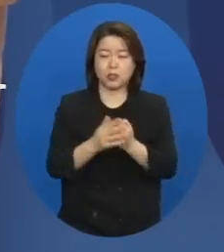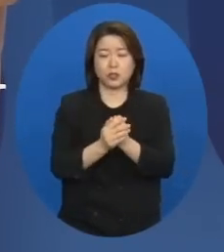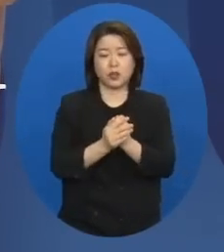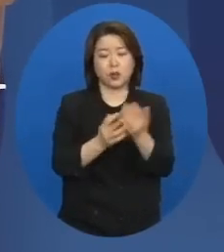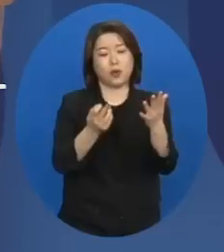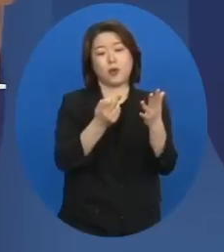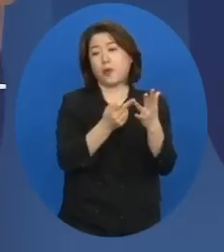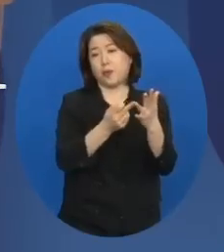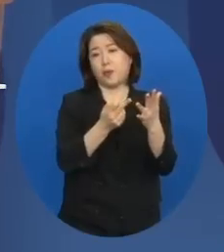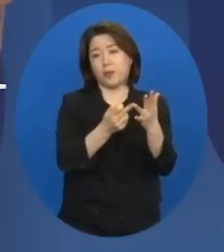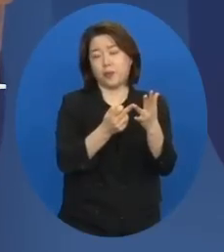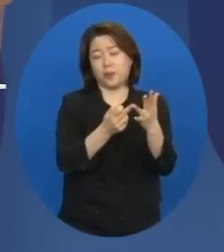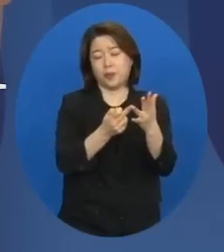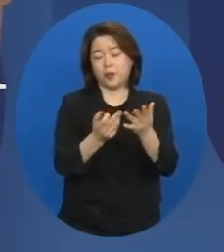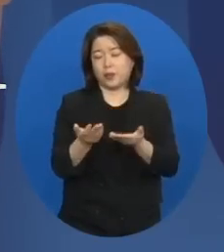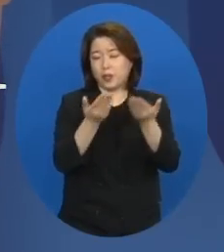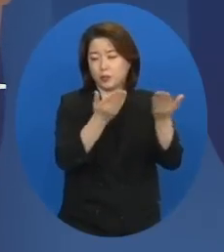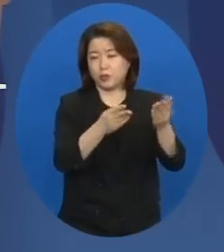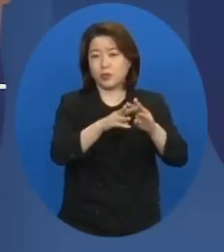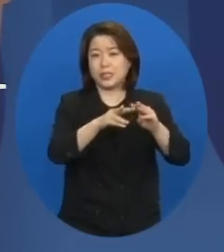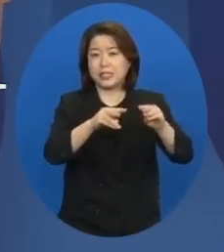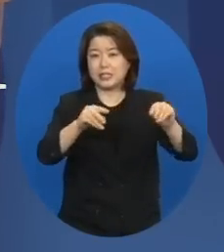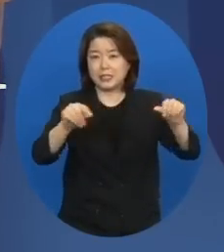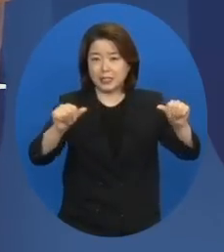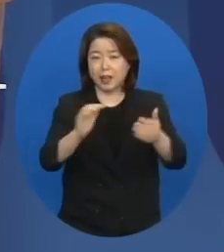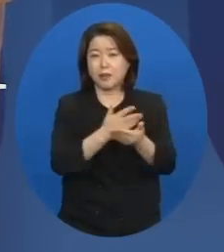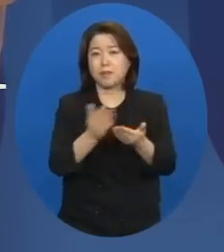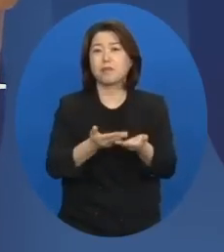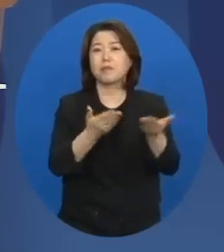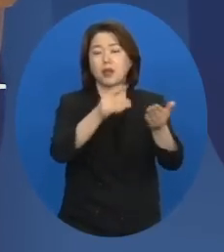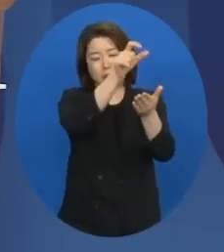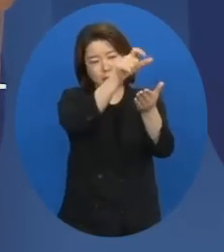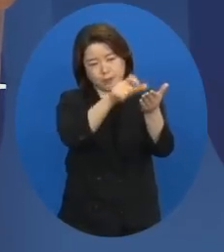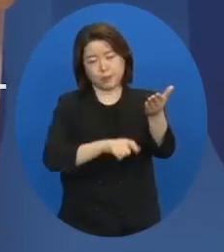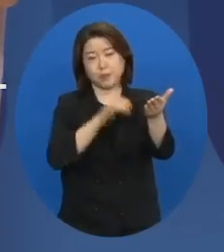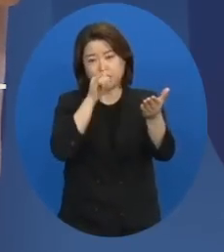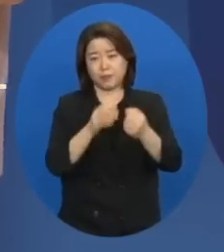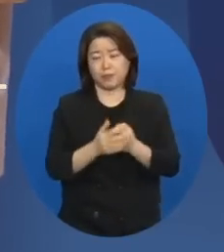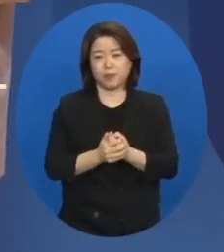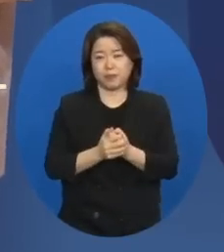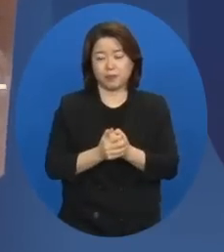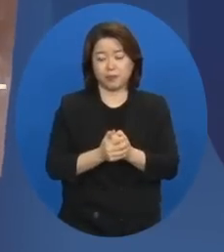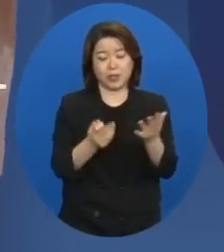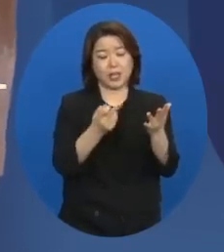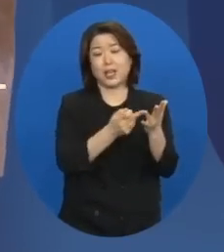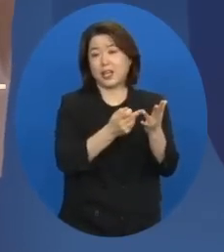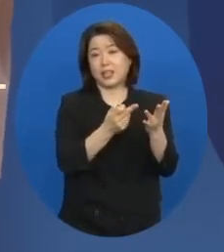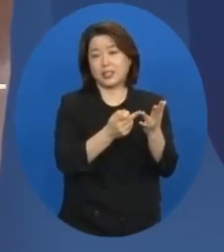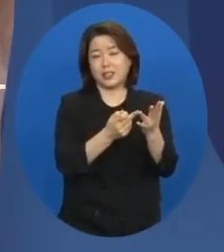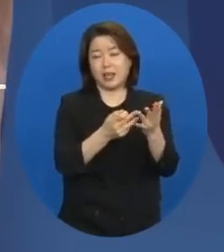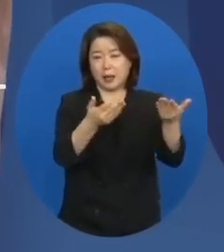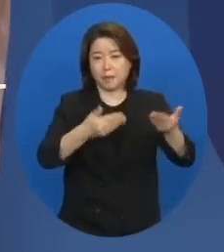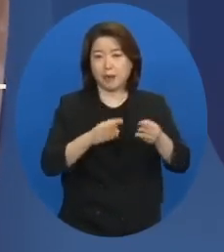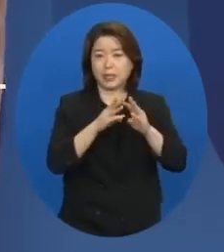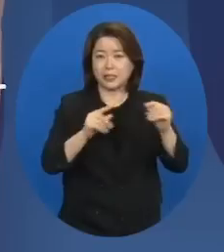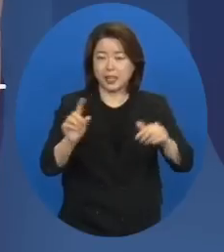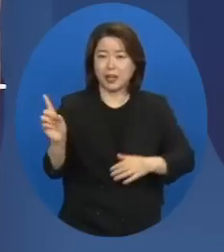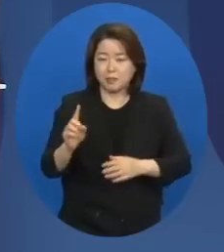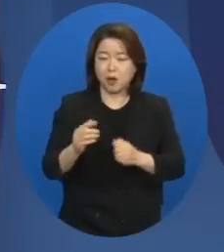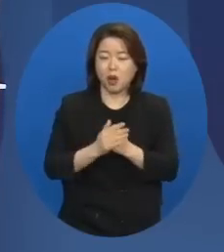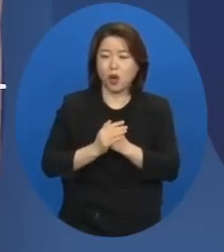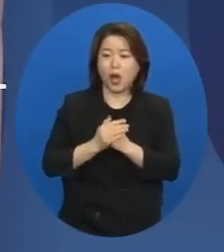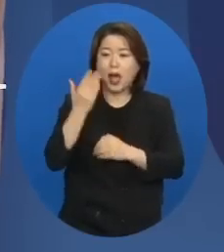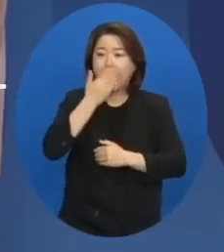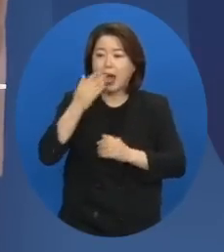배분된 땅에 대한 기록입니다. 유다 지파가 받은 땅은 이 가나안 땅의 가장